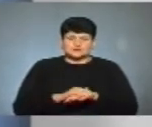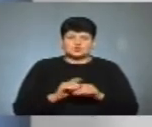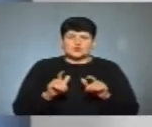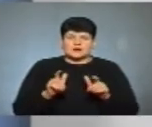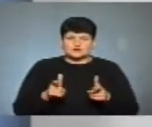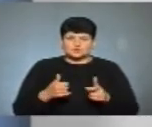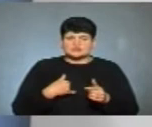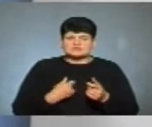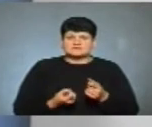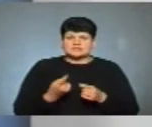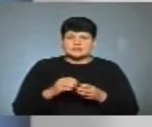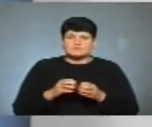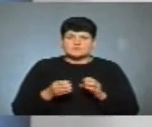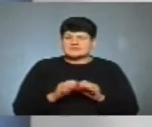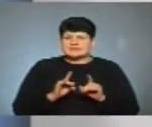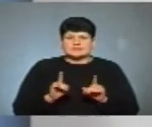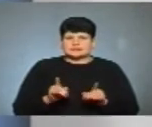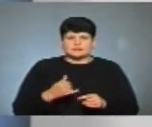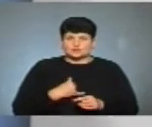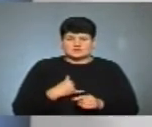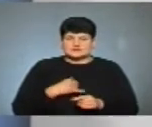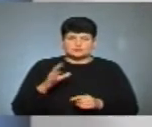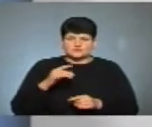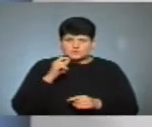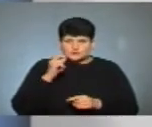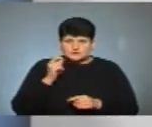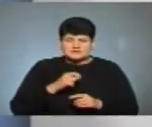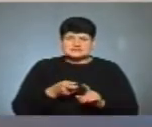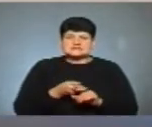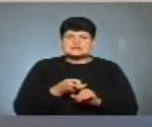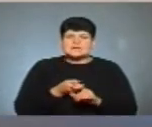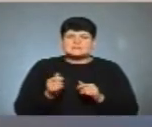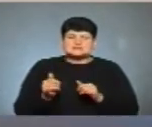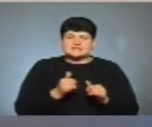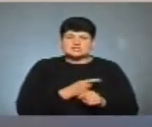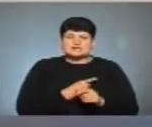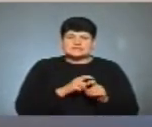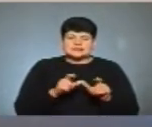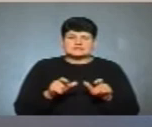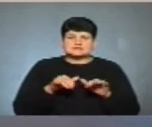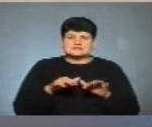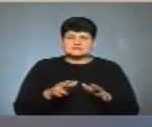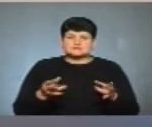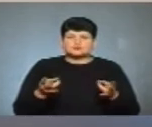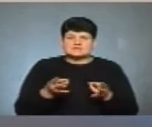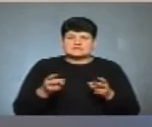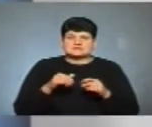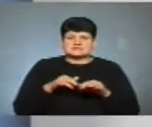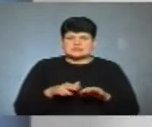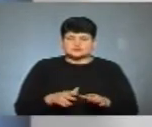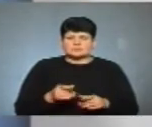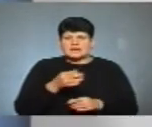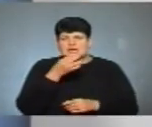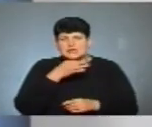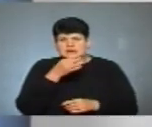карантину у нас виникла проблема, ну не тільки в нас, по всій Україні, стосовно забезпечення лікарень необхідними засобами, і